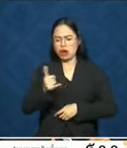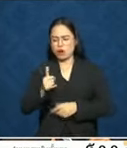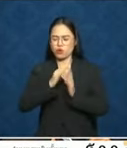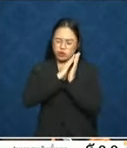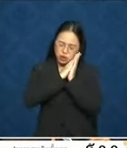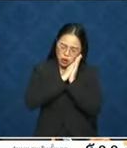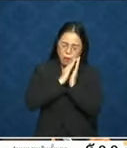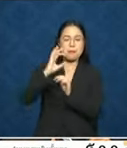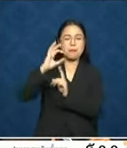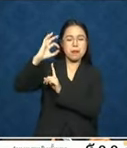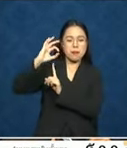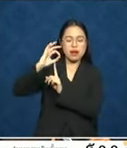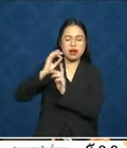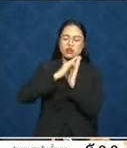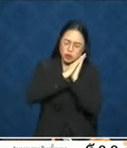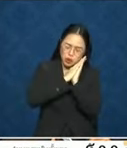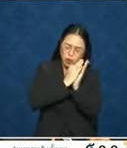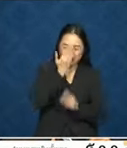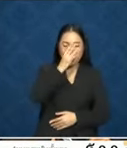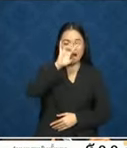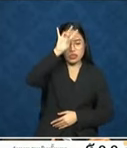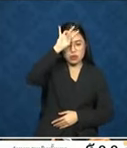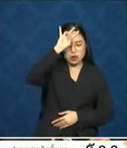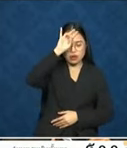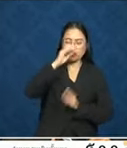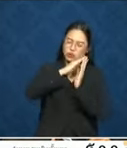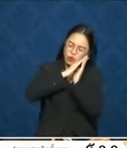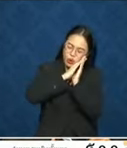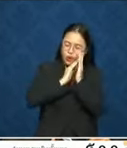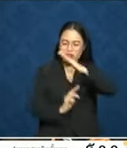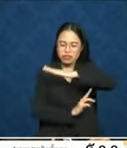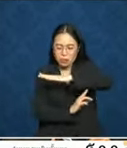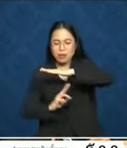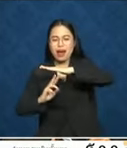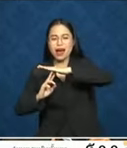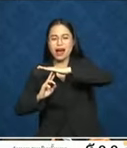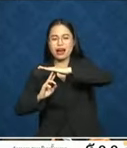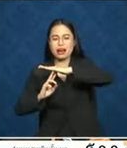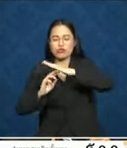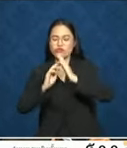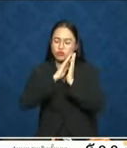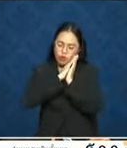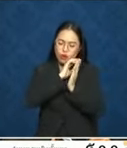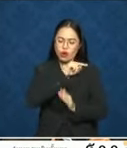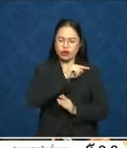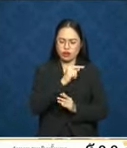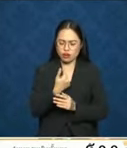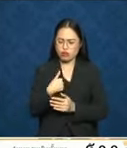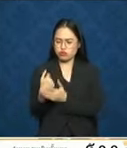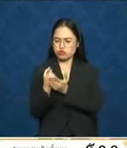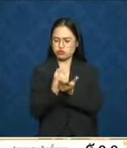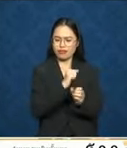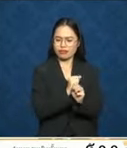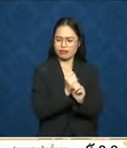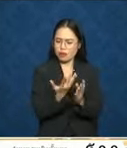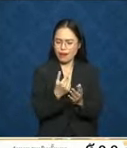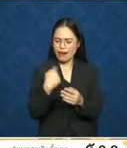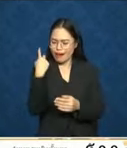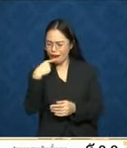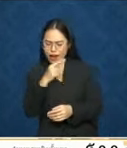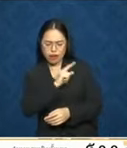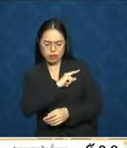เมย์อยู่หน้าร้านสะดวกซื้ออยู่บนสะพานลอยนะครับเราจะพาพวกเขารักษารับเข้ารับการรักษาได้อย่างไรมีหน่วยงานไหนที่มีความชั